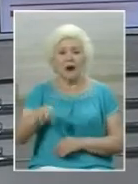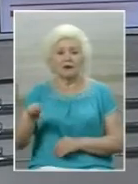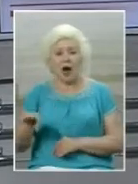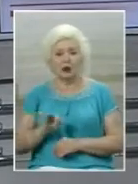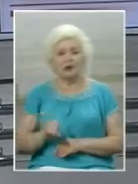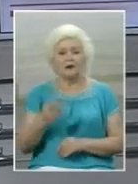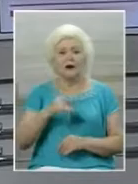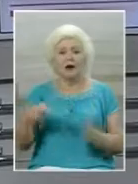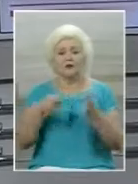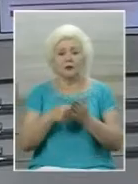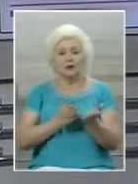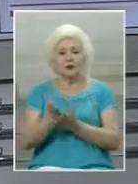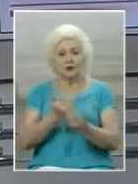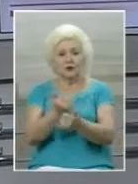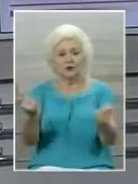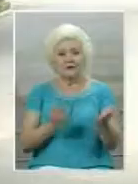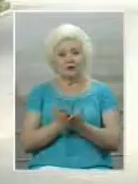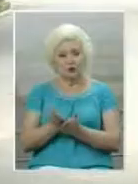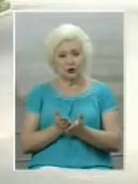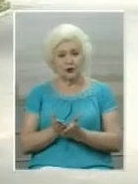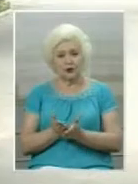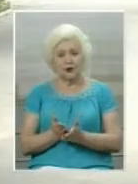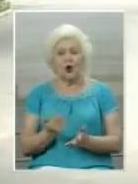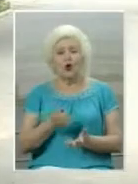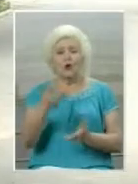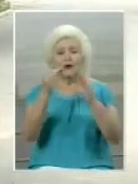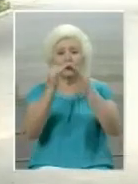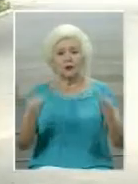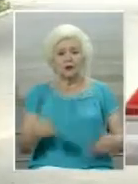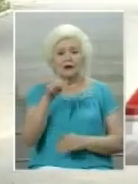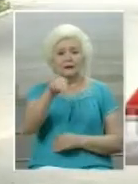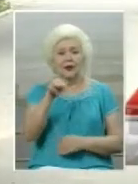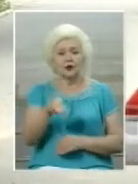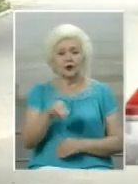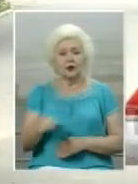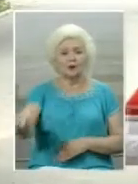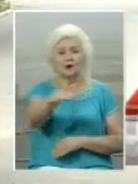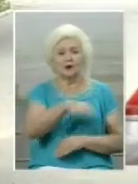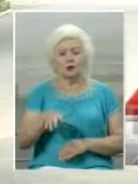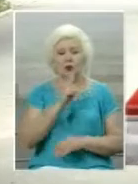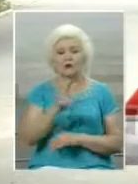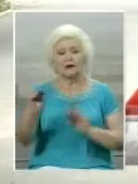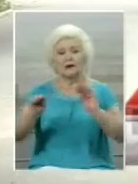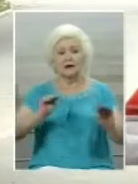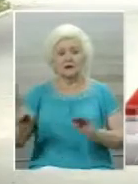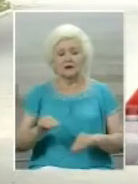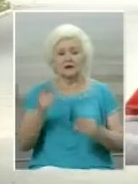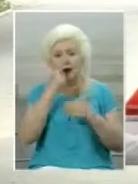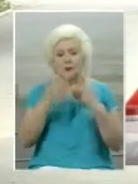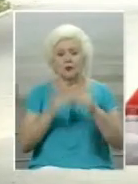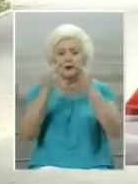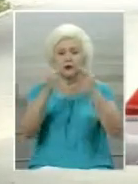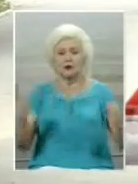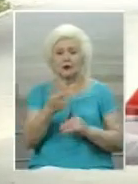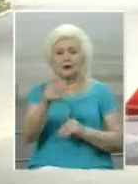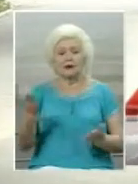з Продспоживслужби. У кількох будинках у Таврійському мікрорайоні, які розташовані поблизу будинку,